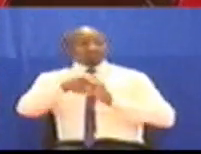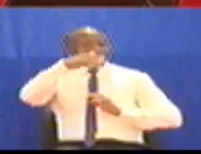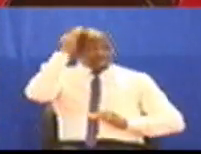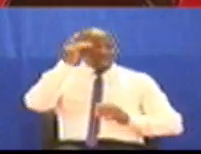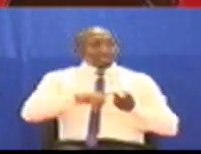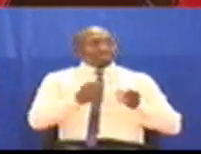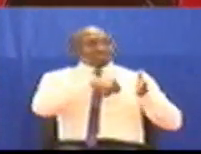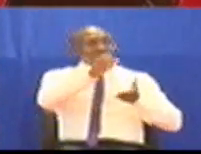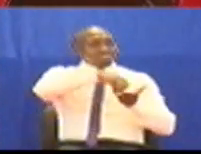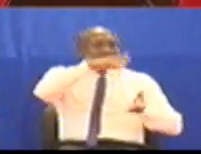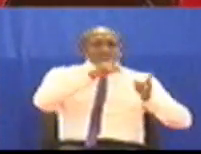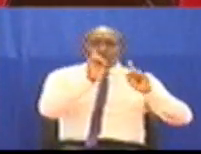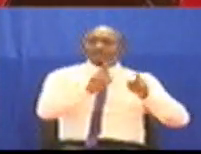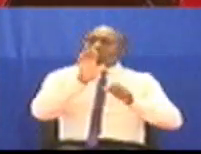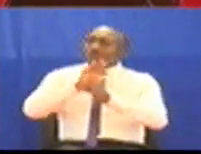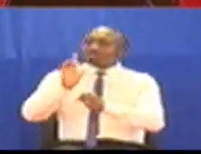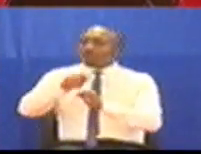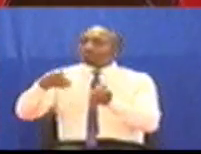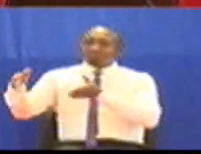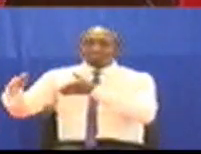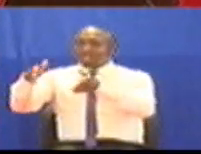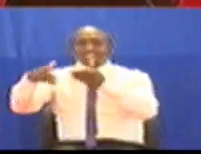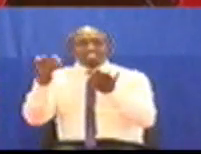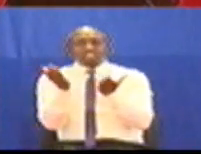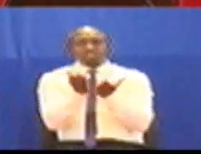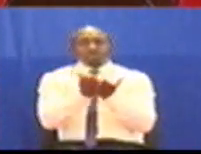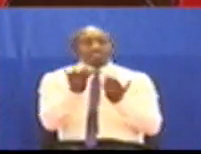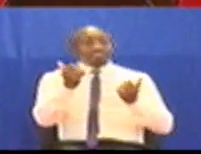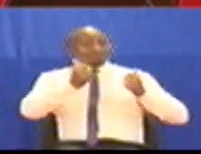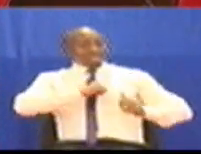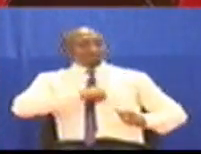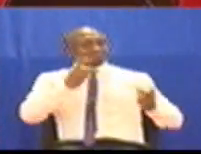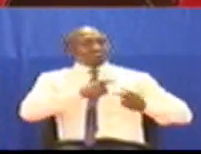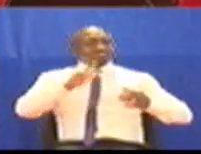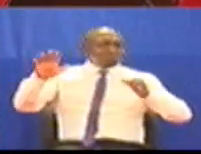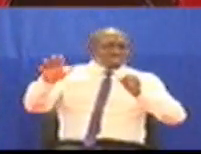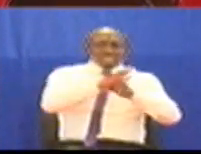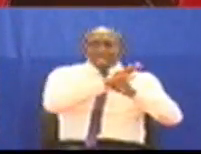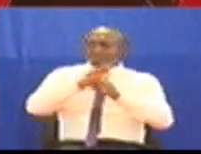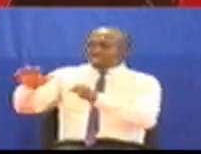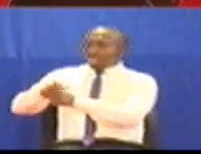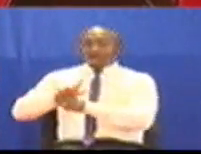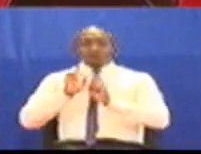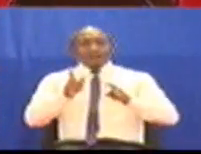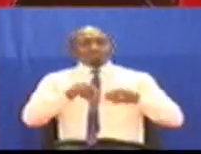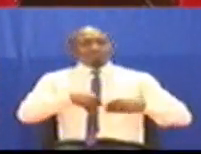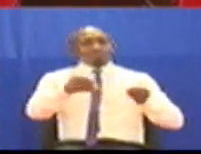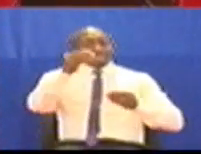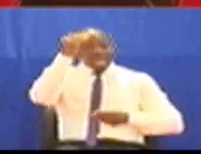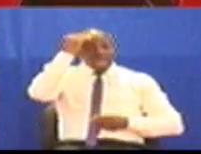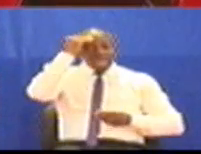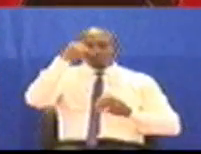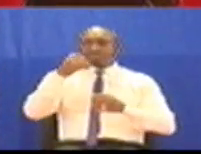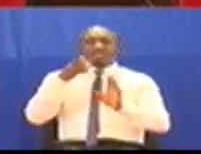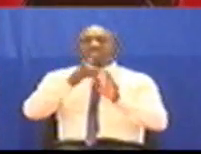imesomesha walimu wengi wako mitaani, na shule za private huko nazo pia zimejaa. Kwa hiyo hawa walimu tumewafundisha kwa kazi gani? Wamesoma